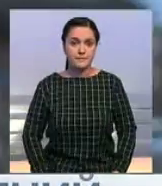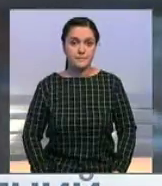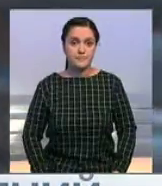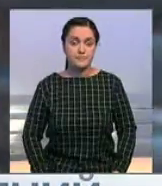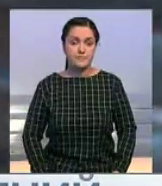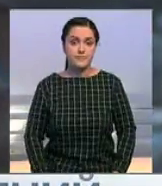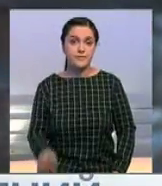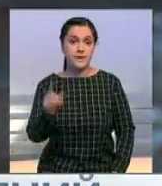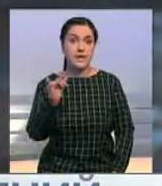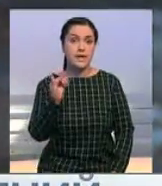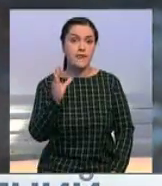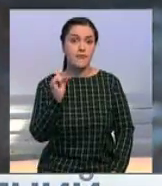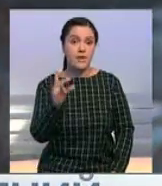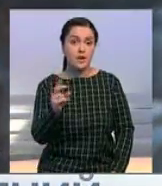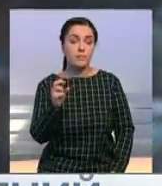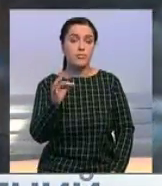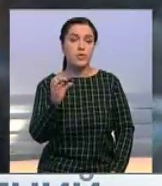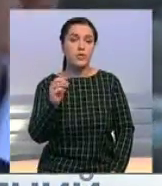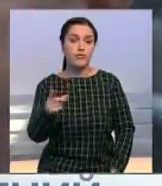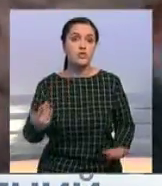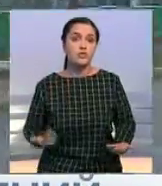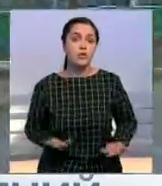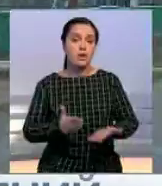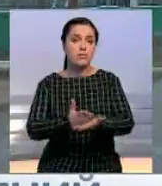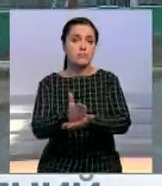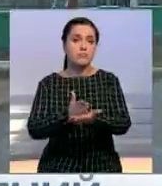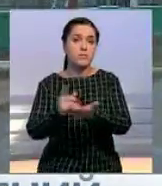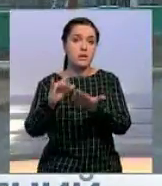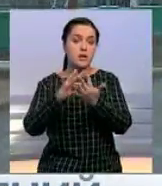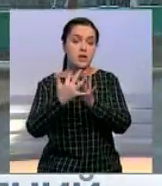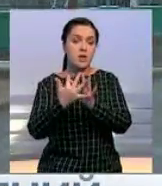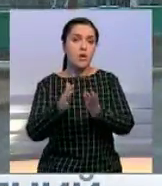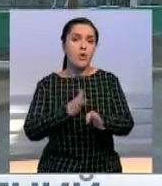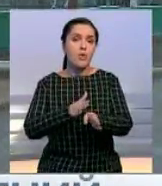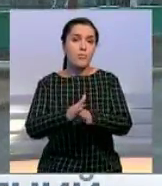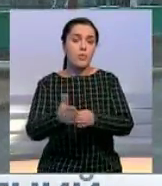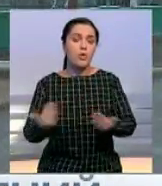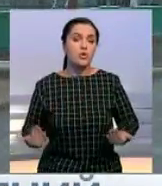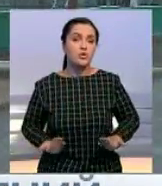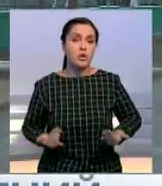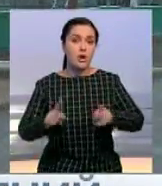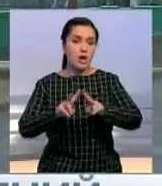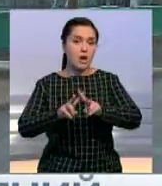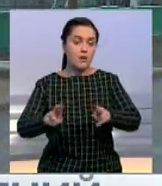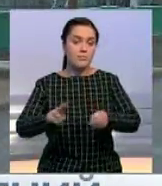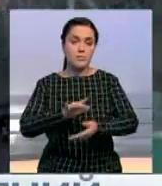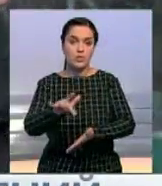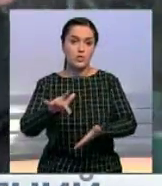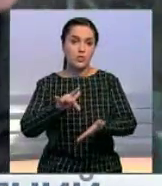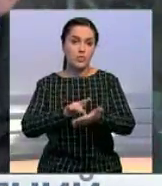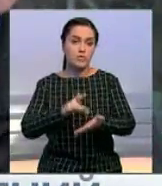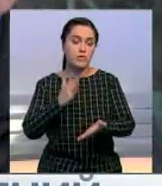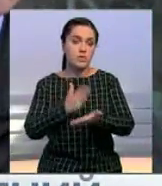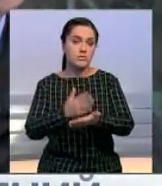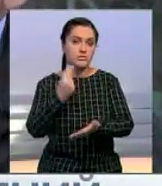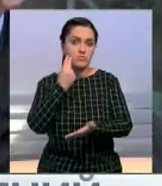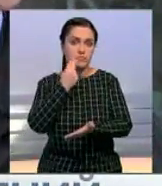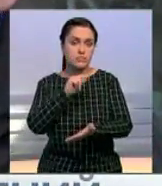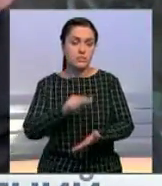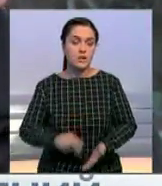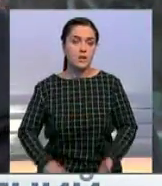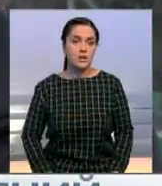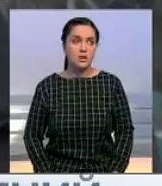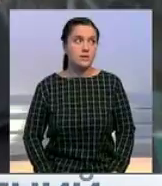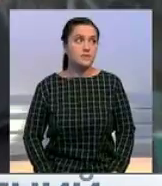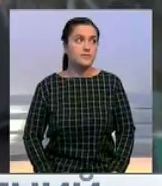Иван Боев прожил в Новоникольском практически всю свою жизнь. Сегодня село не отличишь от города, говорит пенсионер. Куда можно